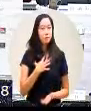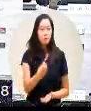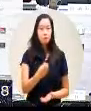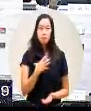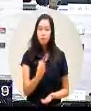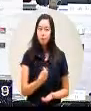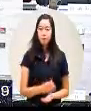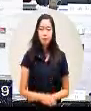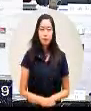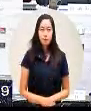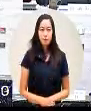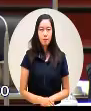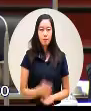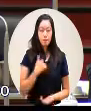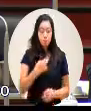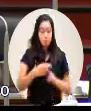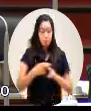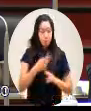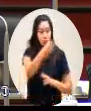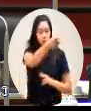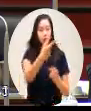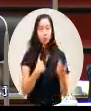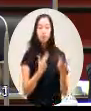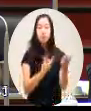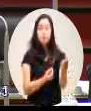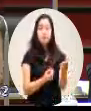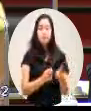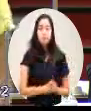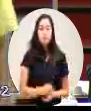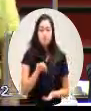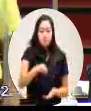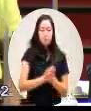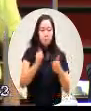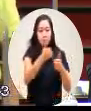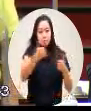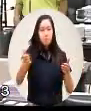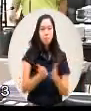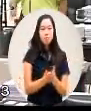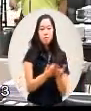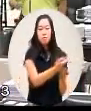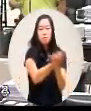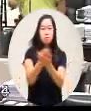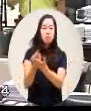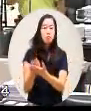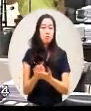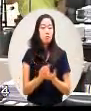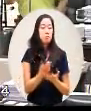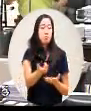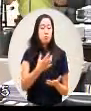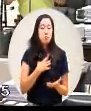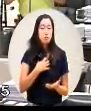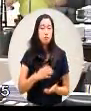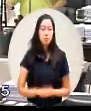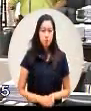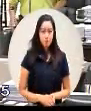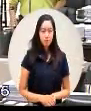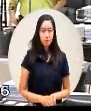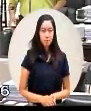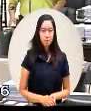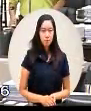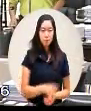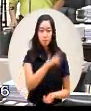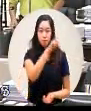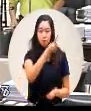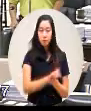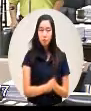丁啊，我唔惊，我首先余丁你哥唔惊啦，啊，我余文在这啊，我唔惊啦， 我靠，唔惊， 惊是故意人啦， 又单